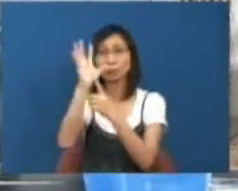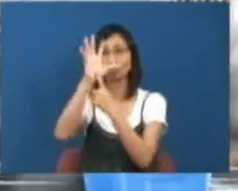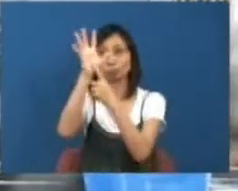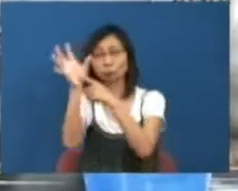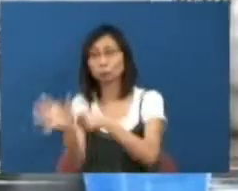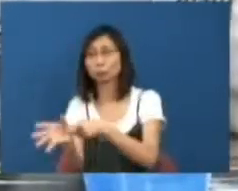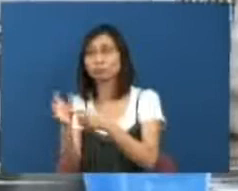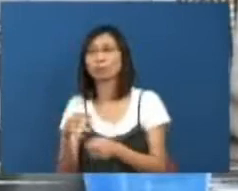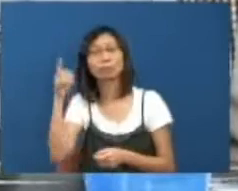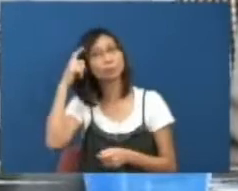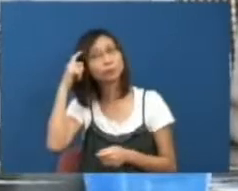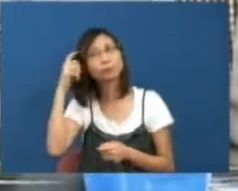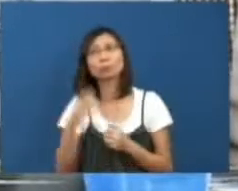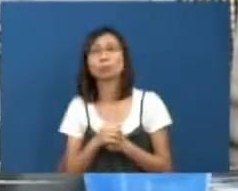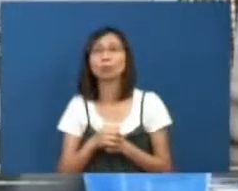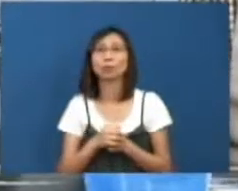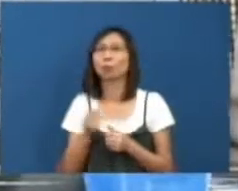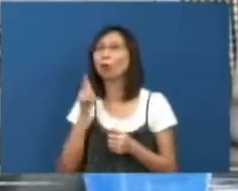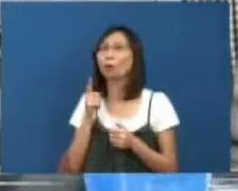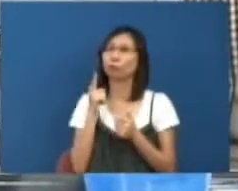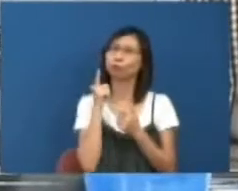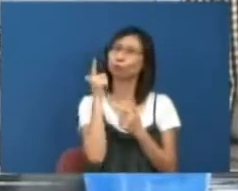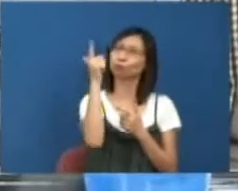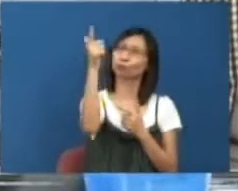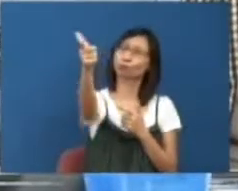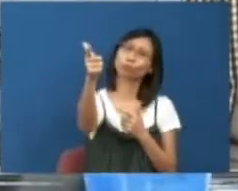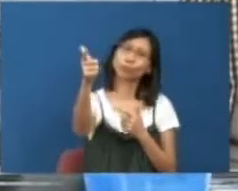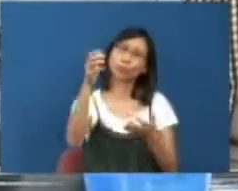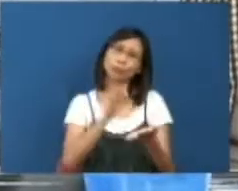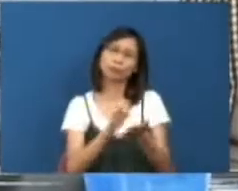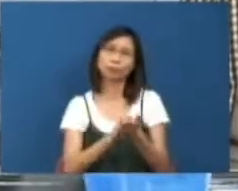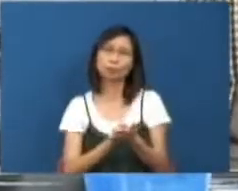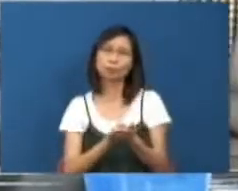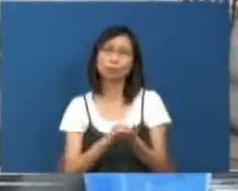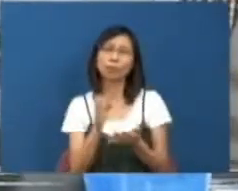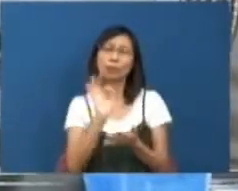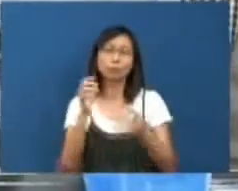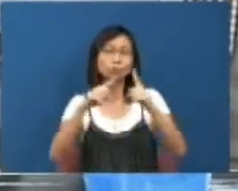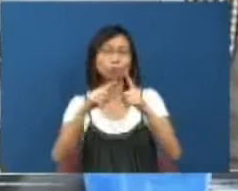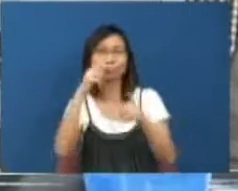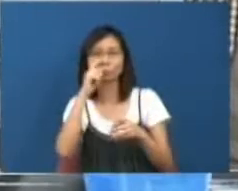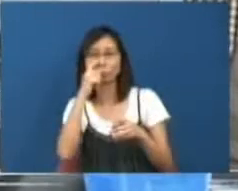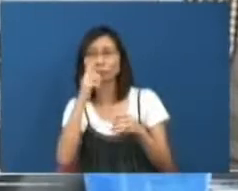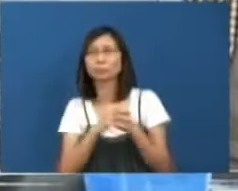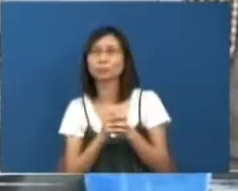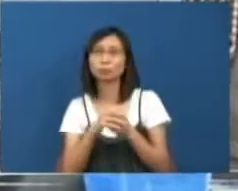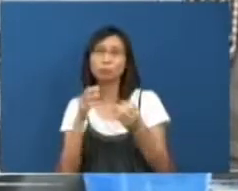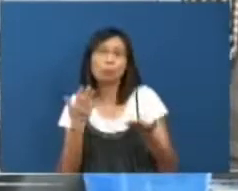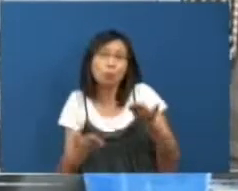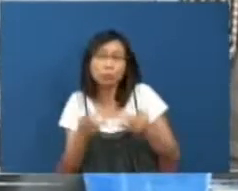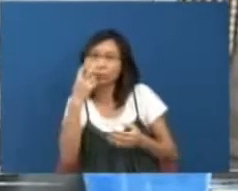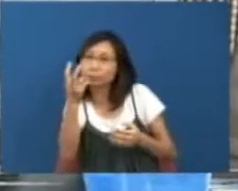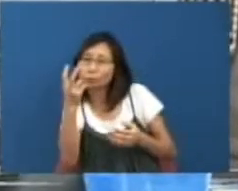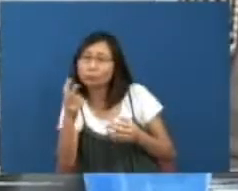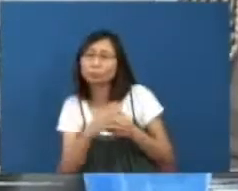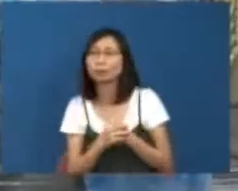係發覺， 只知道， 因為佢喺啲好偏遠嘅地方嚟噶，冇人睇到噶。 係咯，所以我成日諗， 所以好多天然嘅一啲環